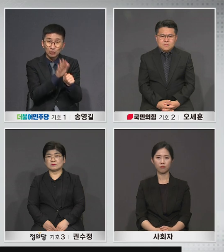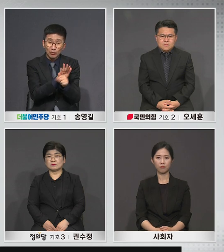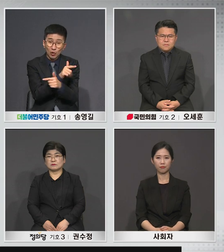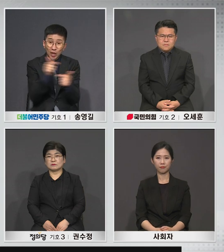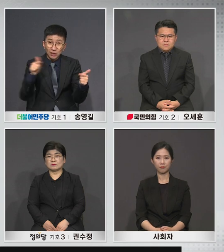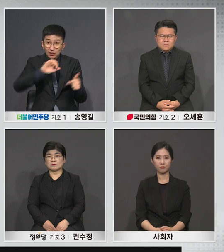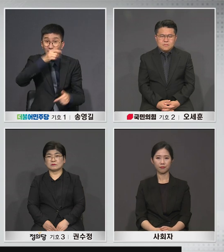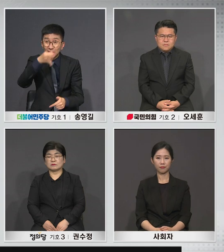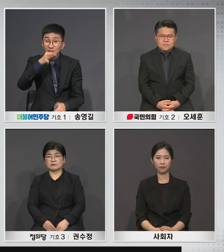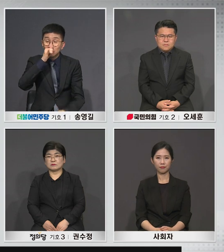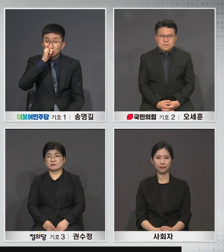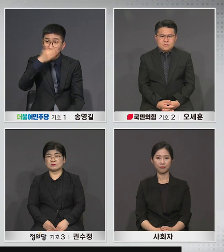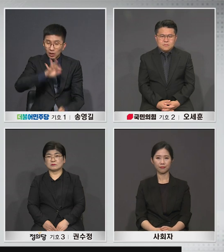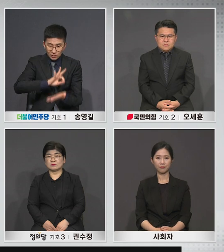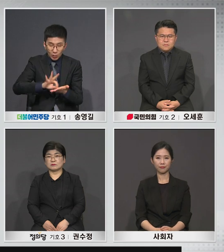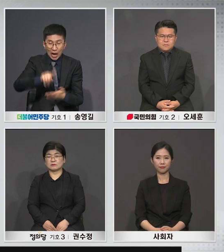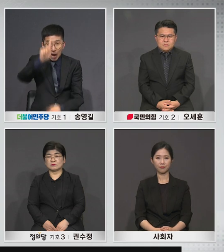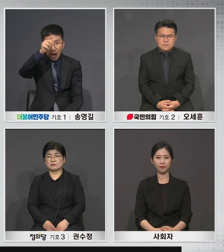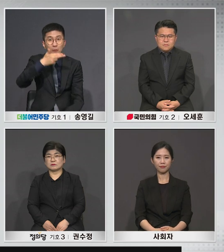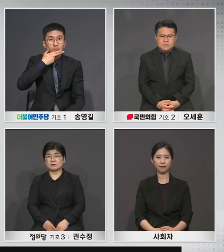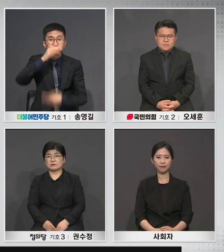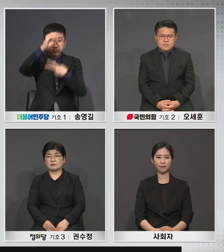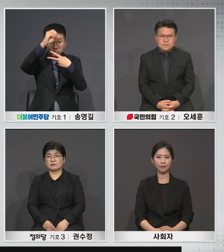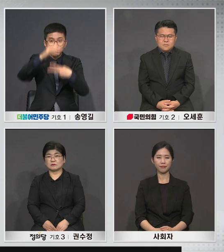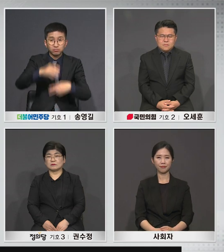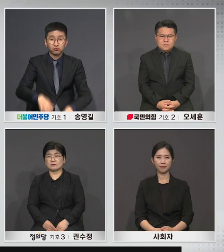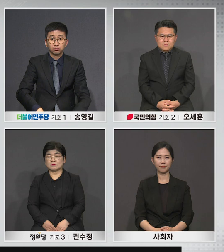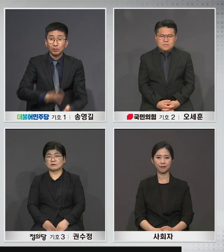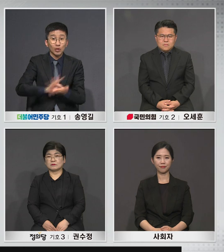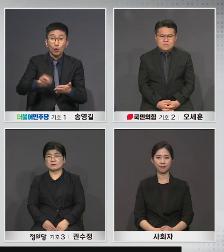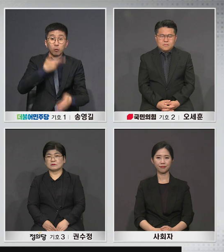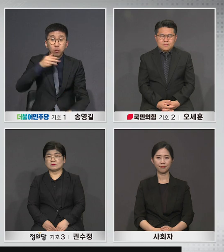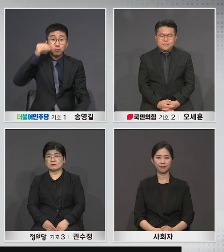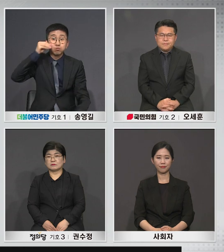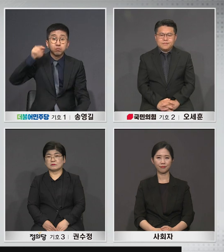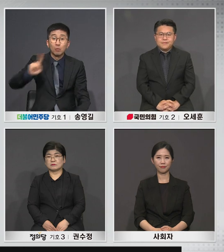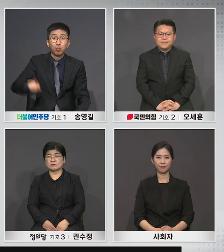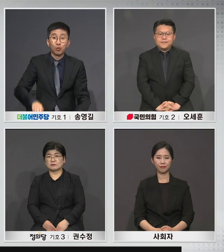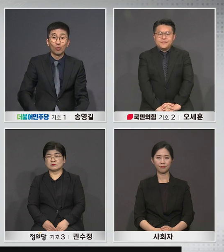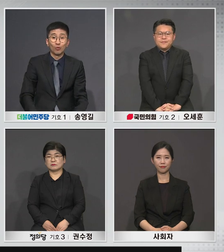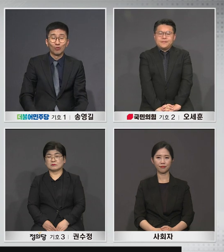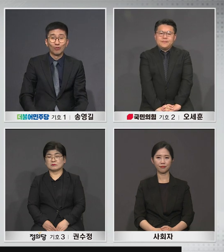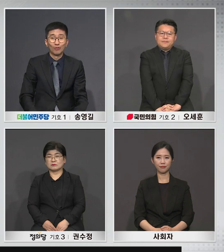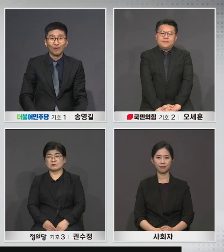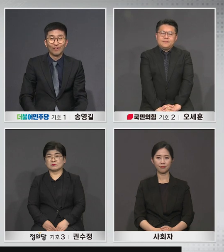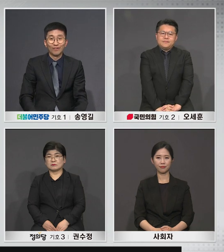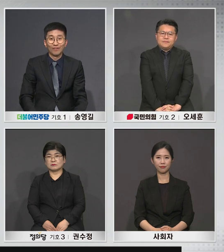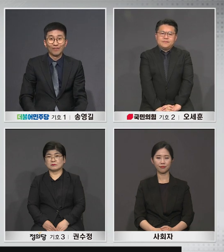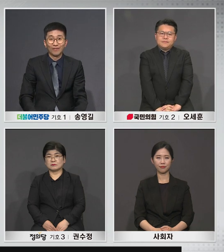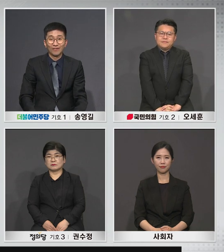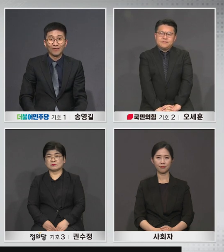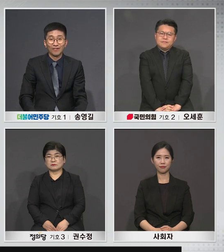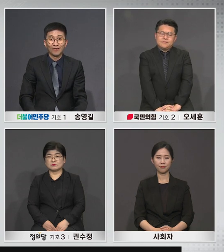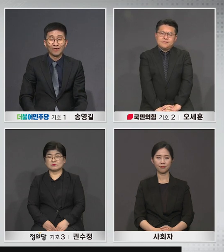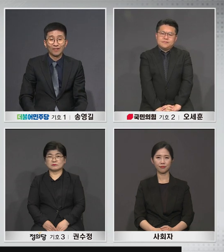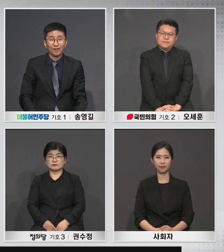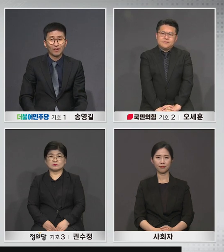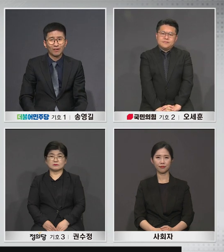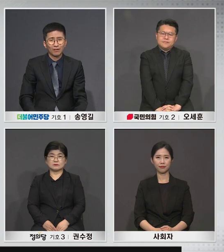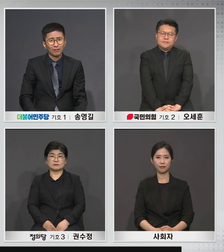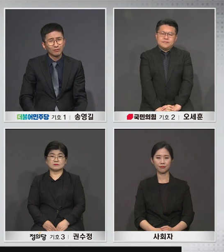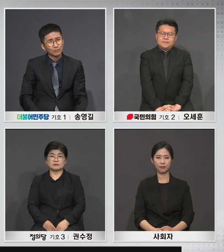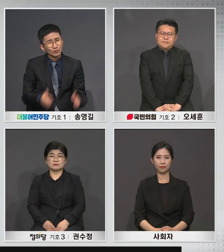예산되어 있는데 예산 집행이 제로입니다. 다 제로. 그래서 과연 이게 예산 집행이 이렇게 되고 있는 게 과연